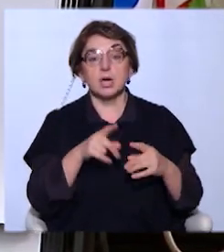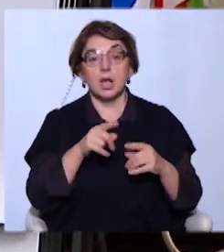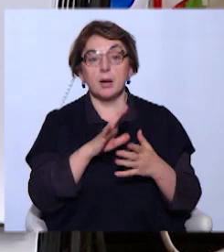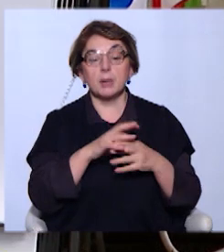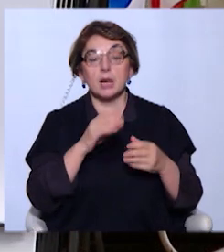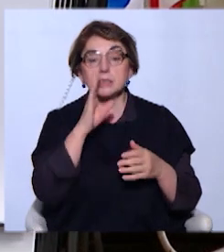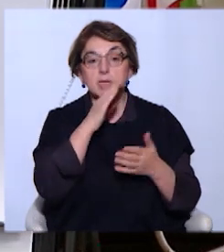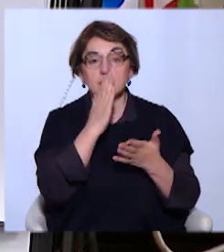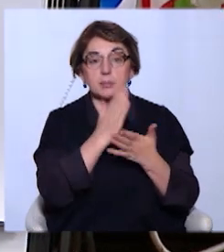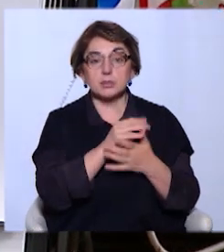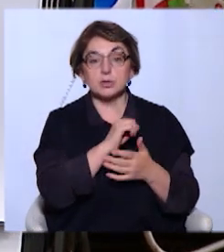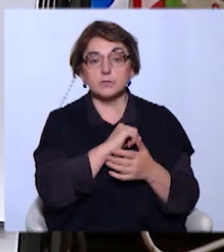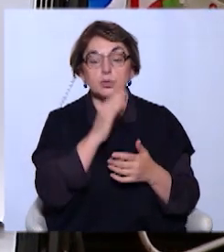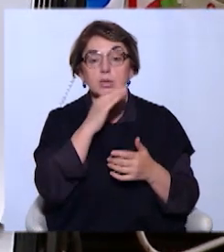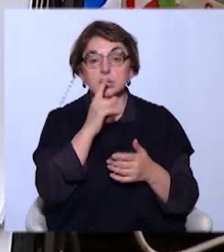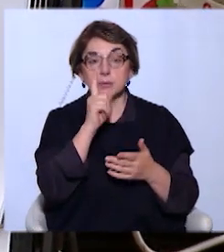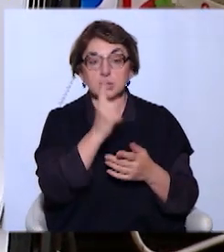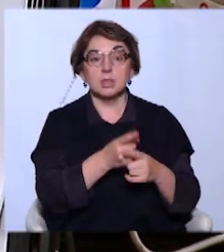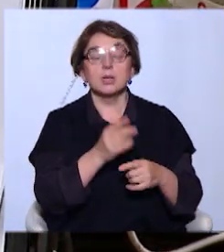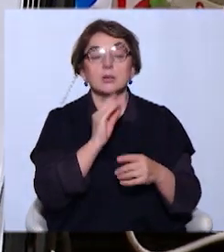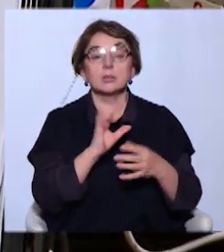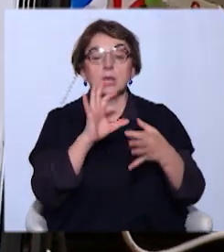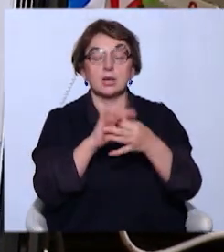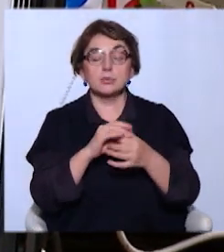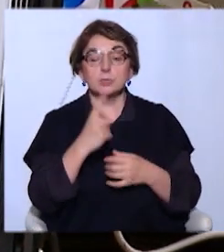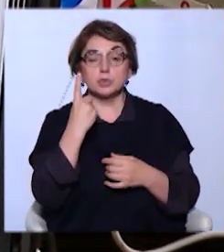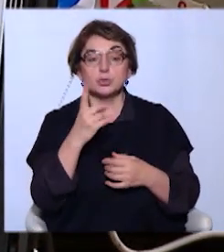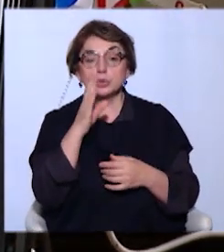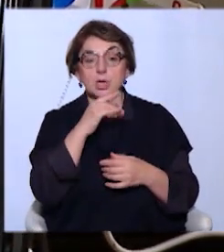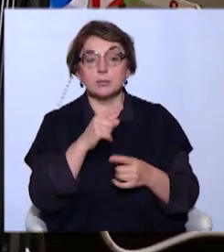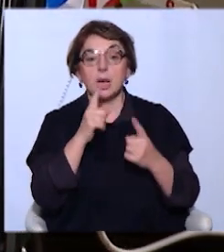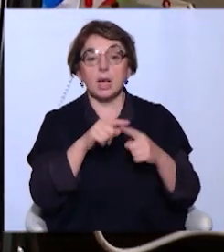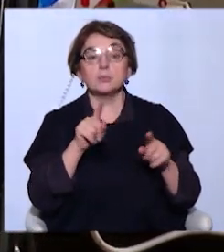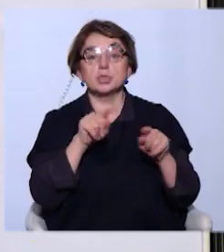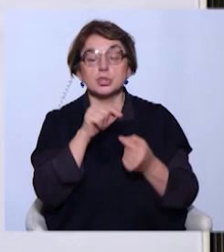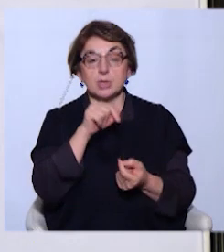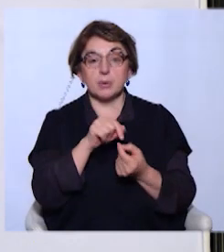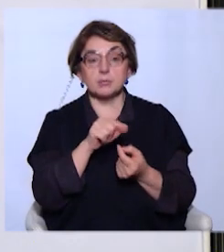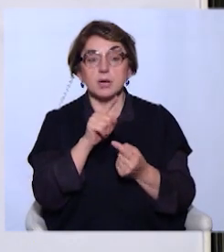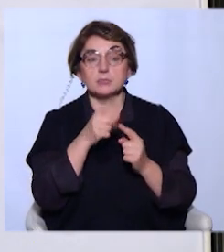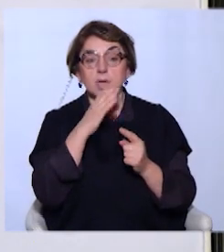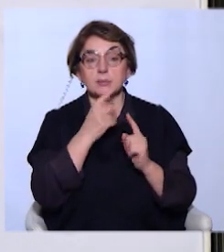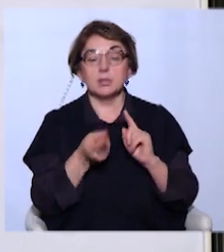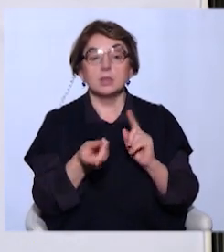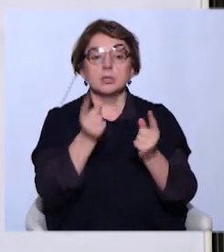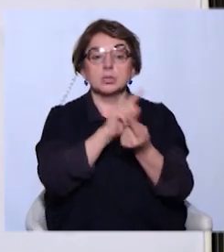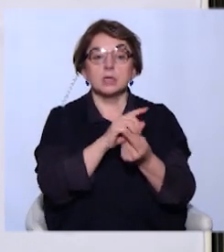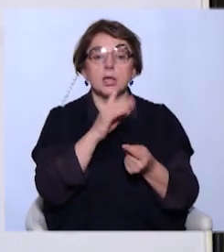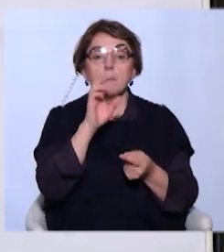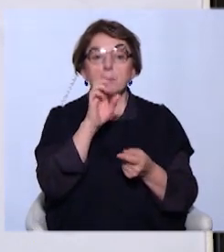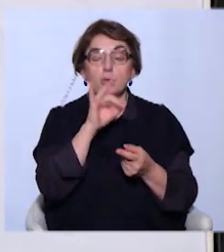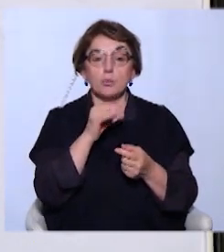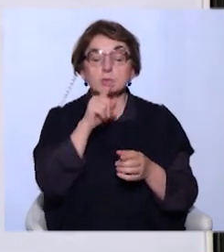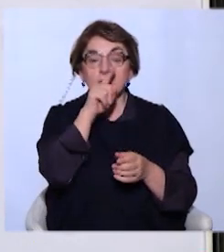რეაქცია. და თქვენ ისით რომ აქ მასა აქვს წყალბადი, ანუ თითო ნახშირბათან თითო წყალბადია დაკავშირებული, შესაბამისად ამ წყალბადის